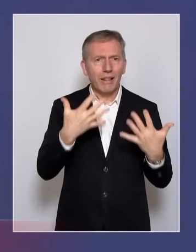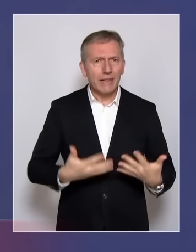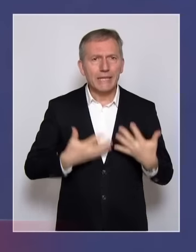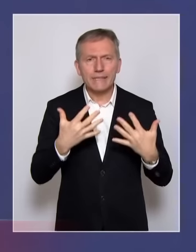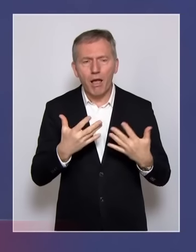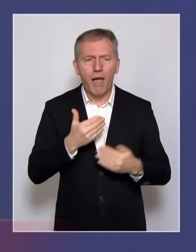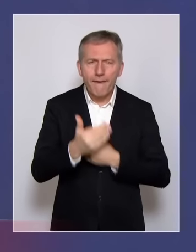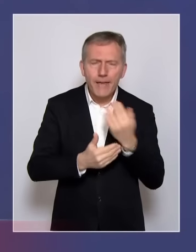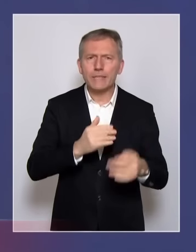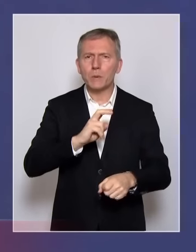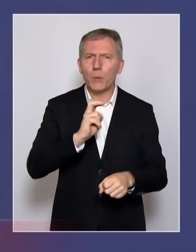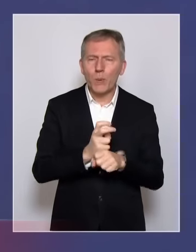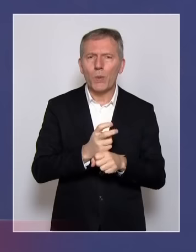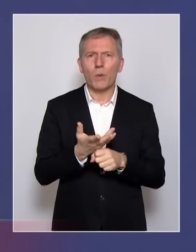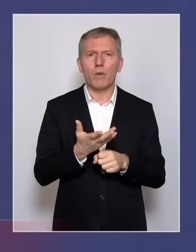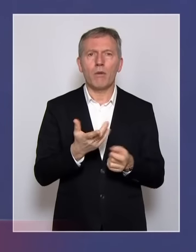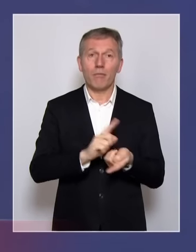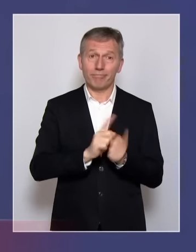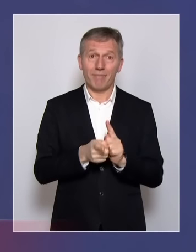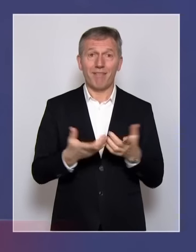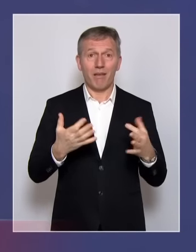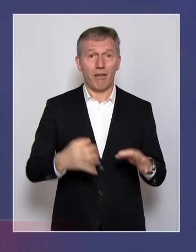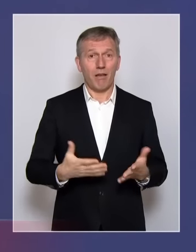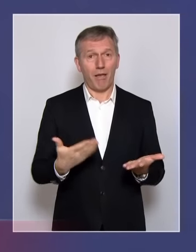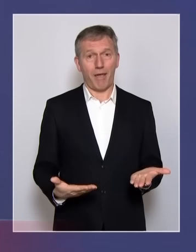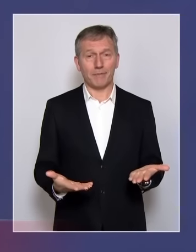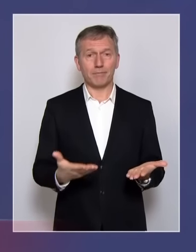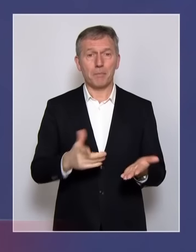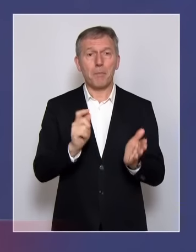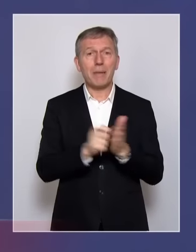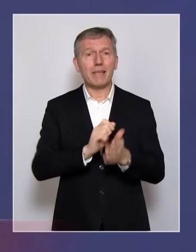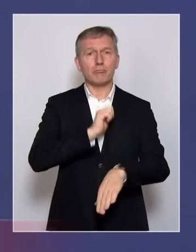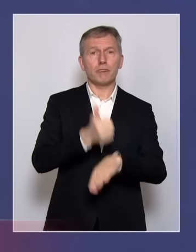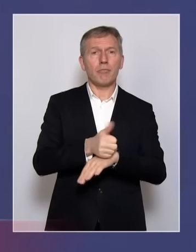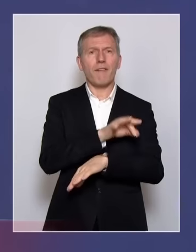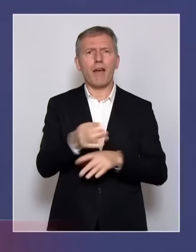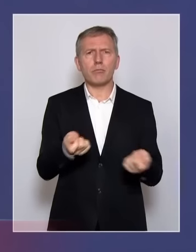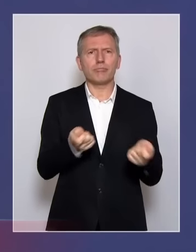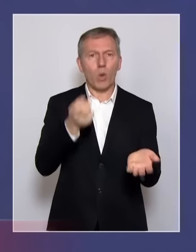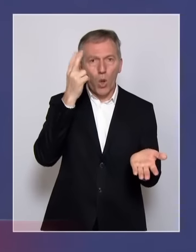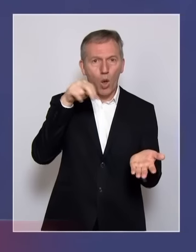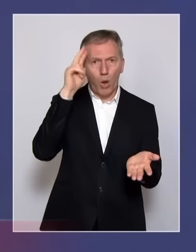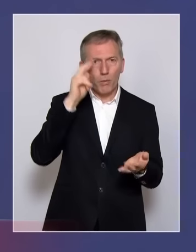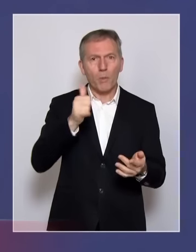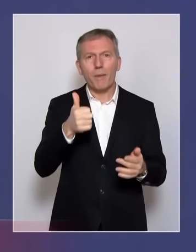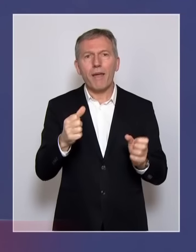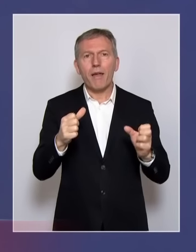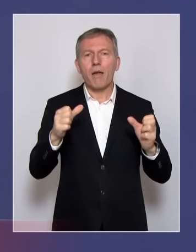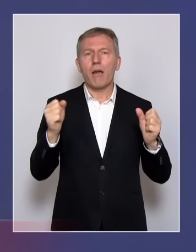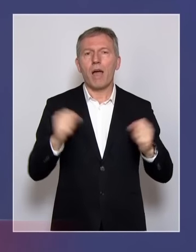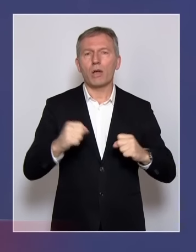nos avancées en la matière, conçu en particulier durant la présidence française un premier accord sur